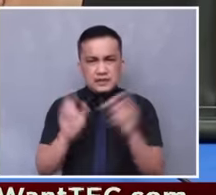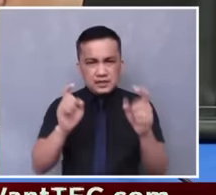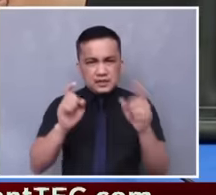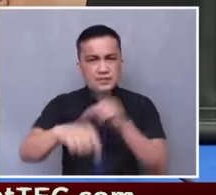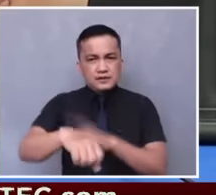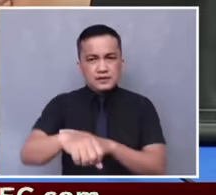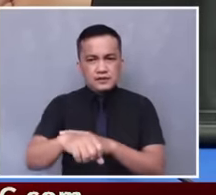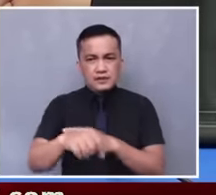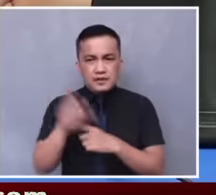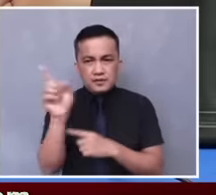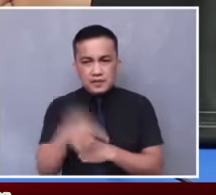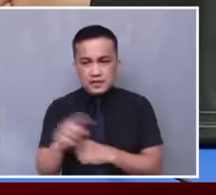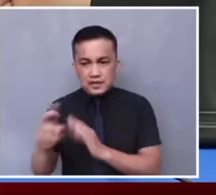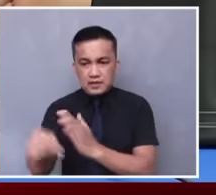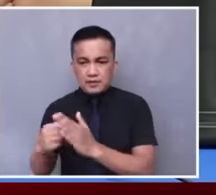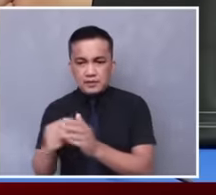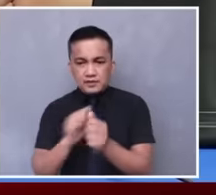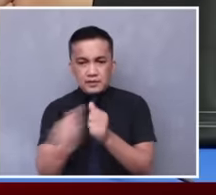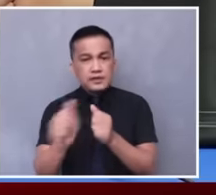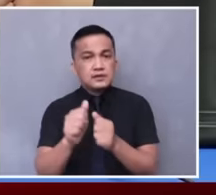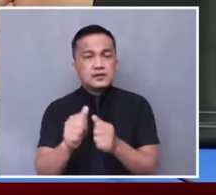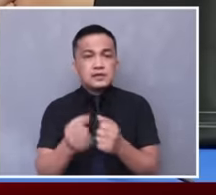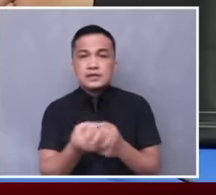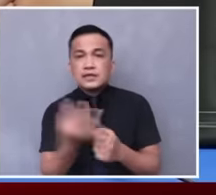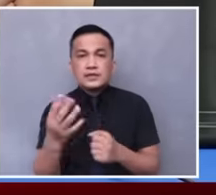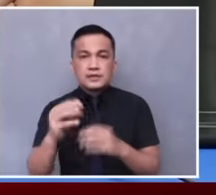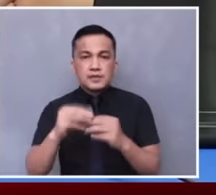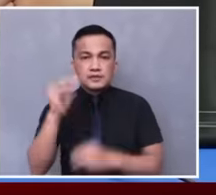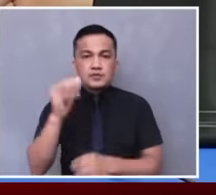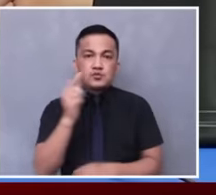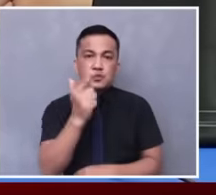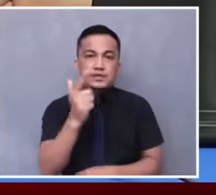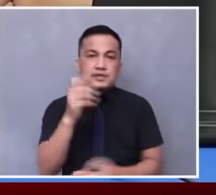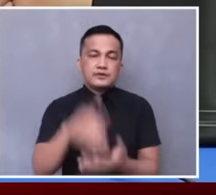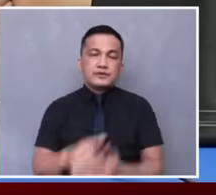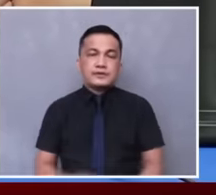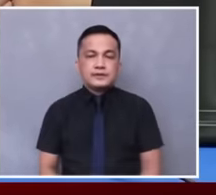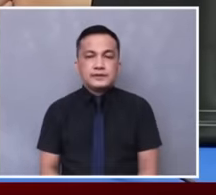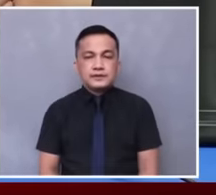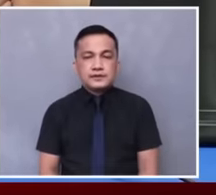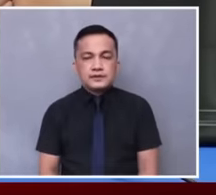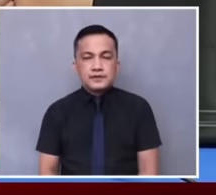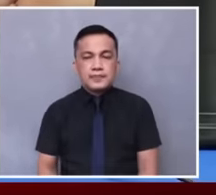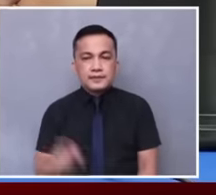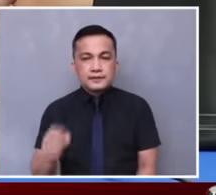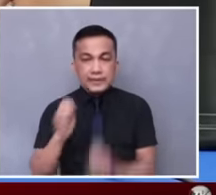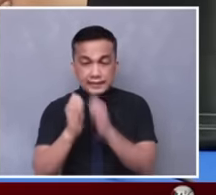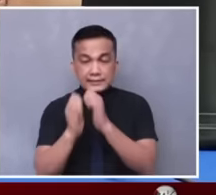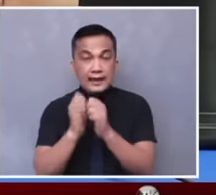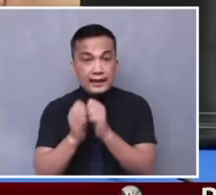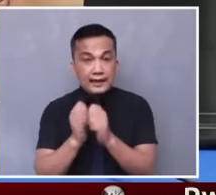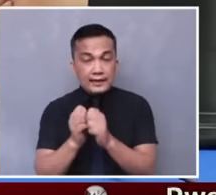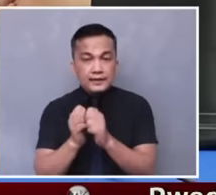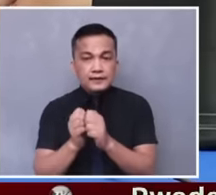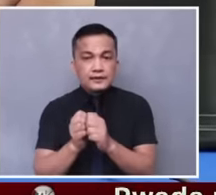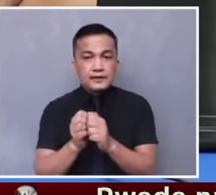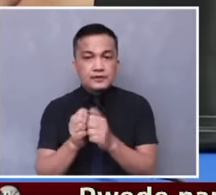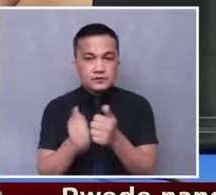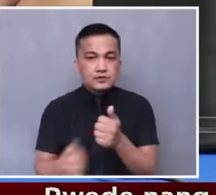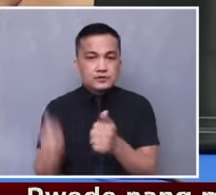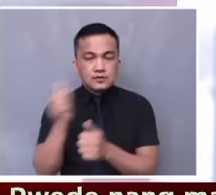na dumadaan sa maximum 20,000 sa EDSA. Ang dominant talaga natin ay cars